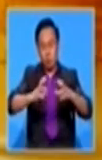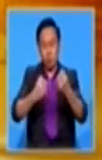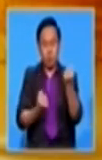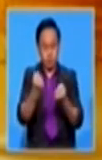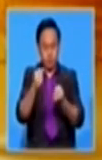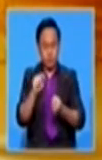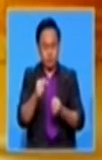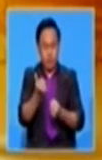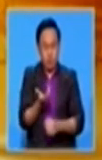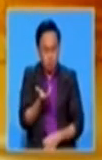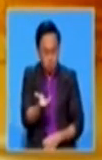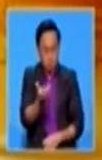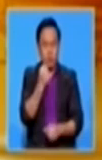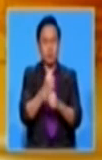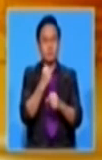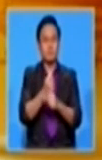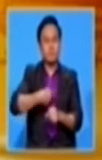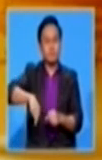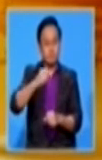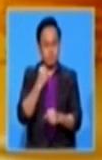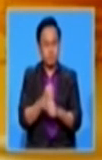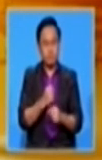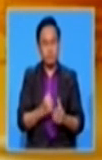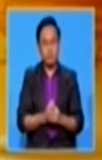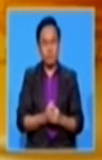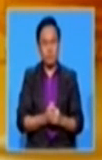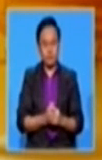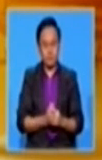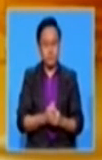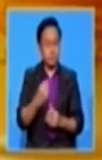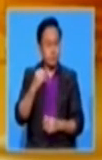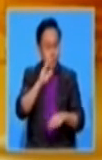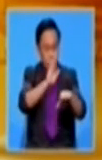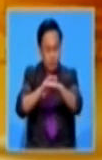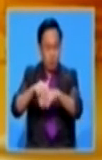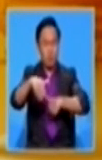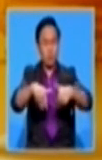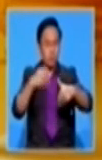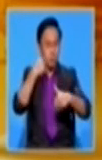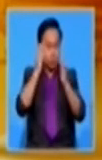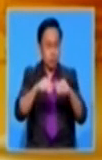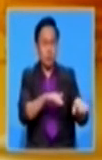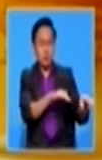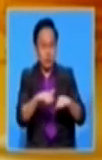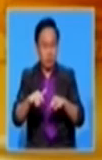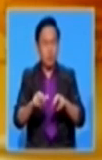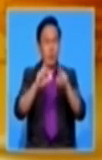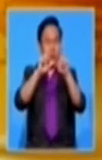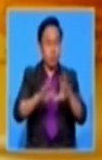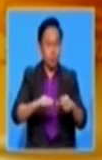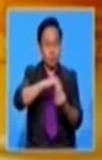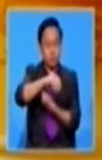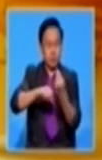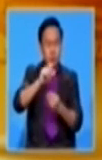รถตัวเองก็ขอให้นึกถึงชีวิตคนในครอบครัวอย่าคึกขนองอย่าดื่มสุราอย่าให้ทุกอย่างเปลี่ยนจากความสุขเป็น